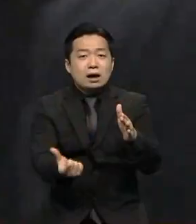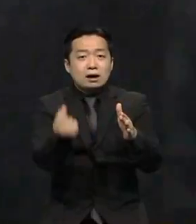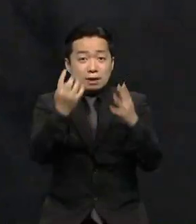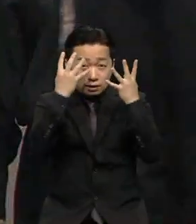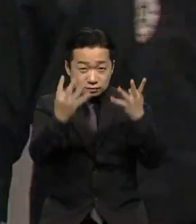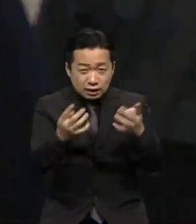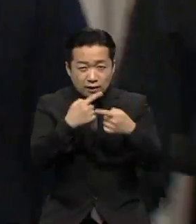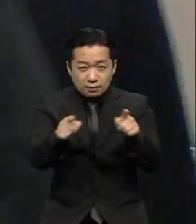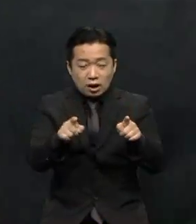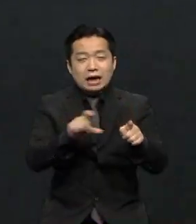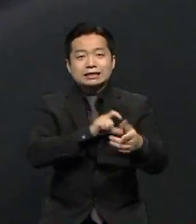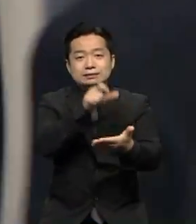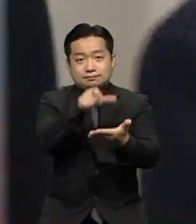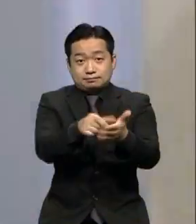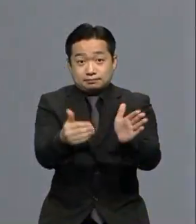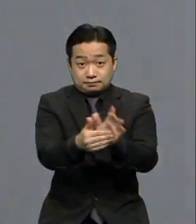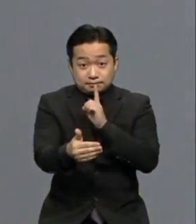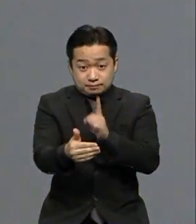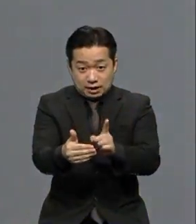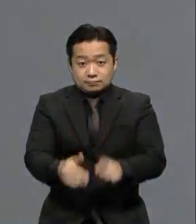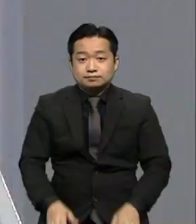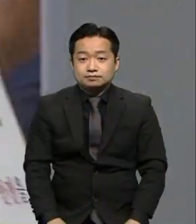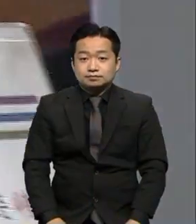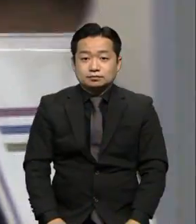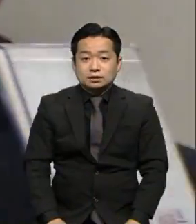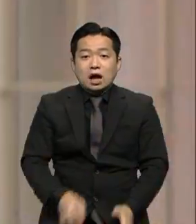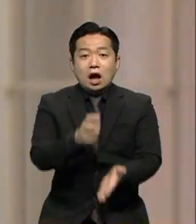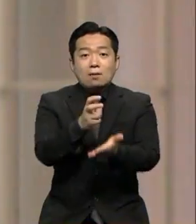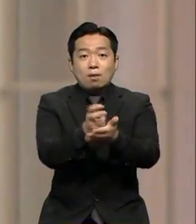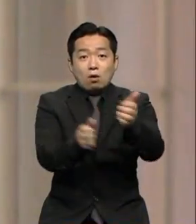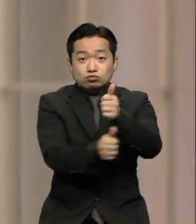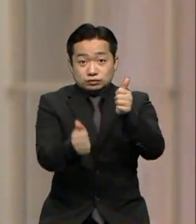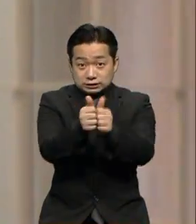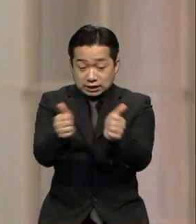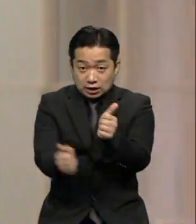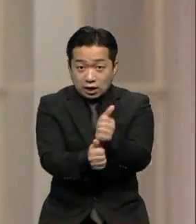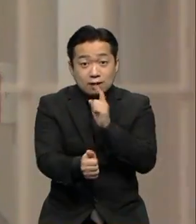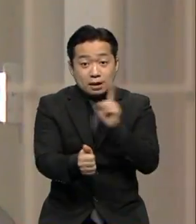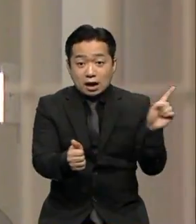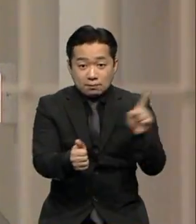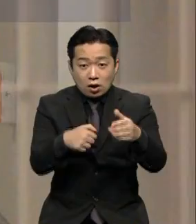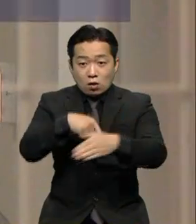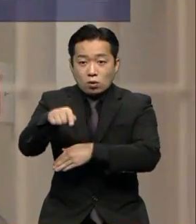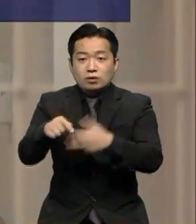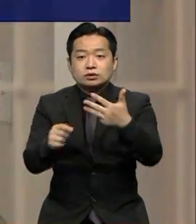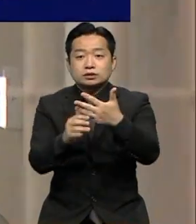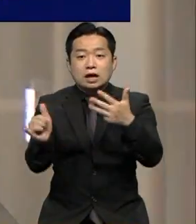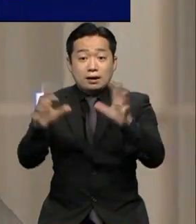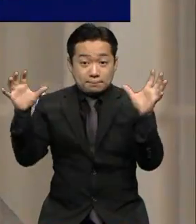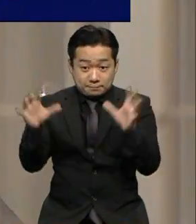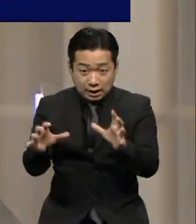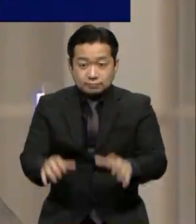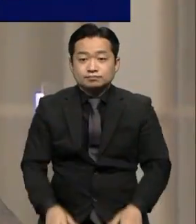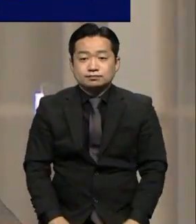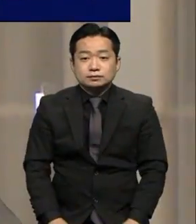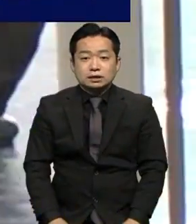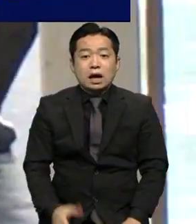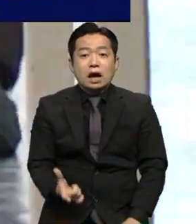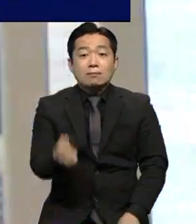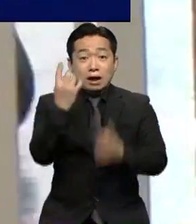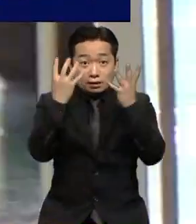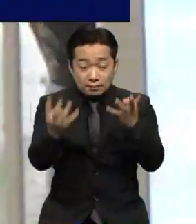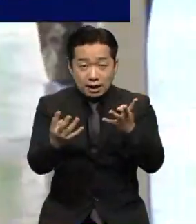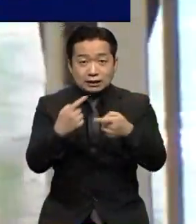올라있는 걸로 전해졌습니다. 강성국 법무부 차관을 중심으로 외부 의원 등 8명으로 꾸려진 가석방